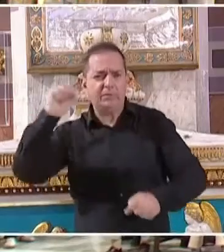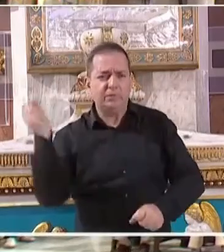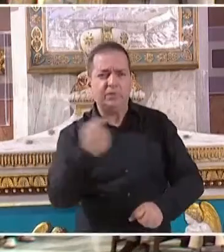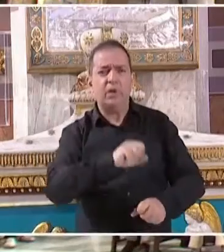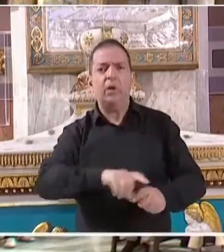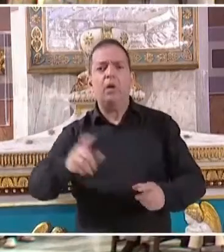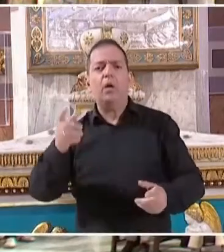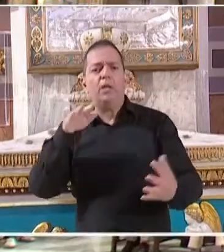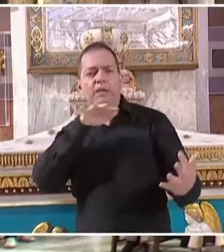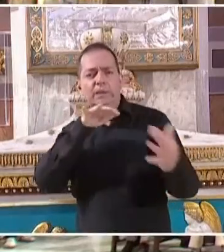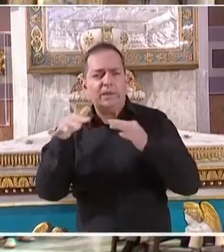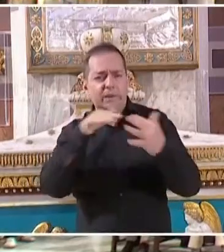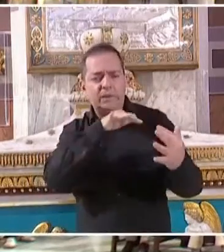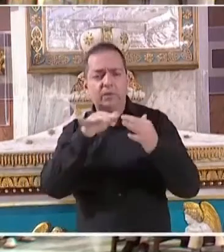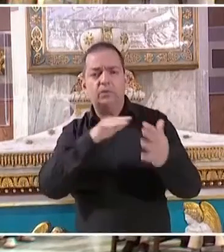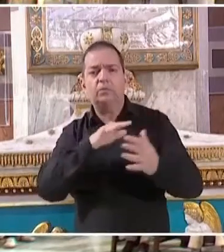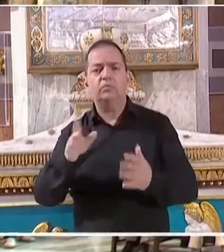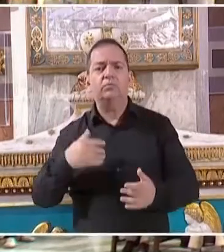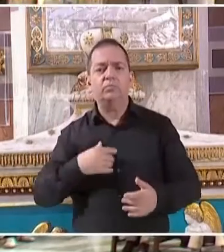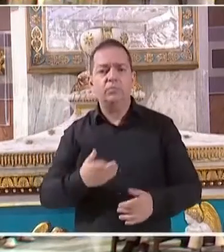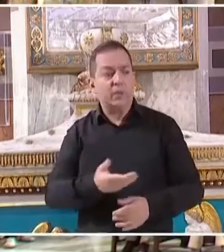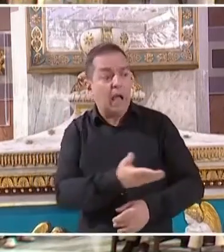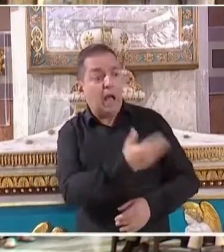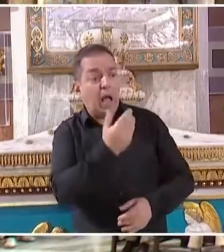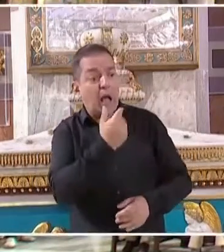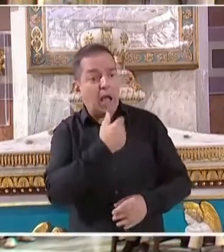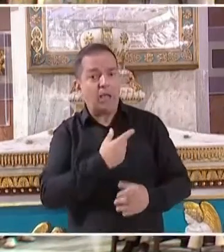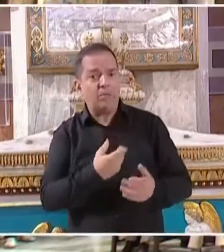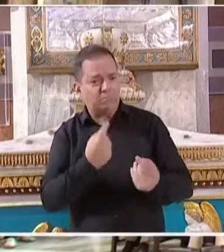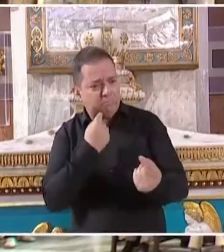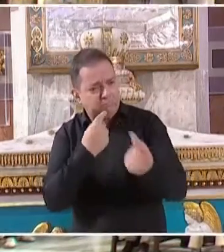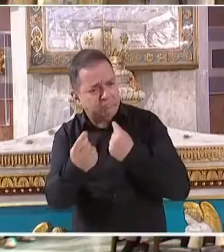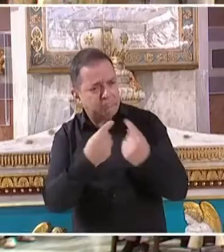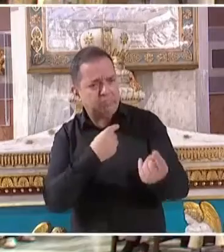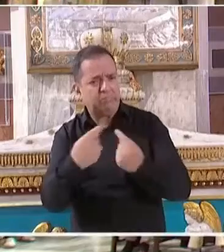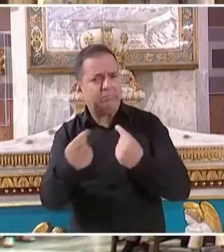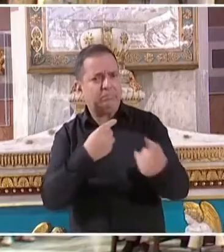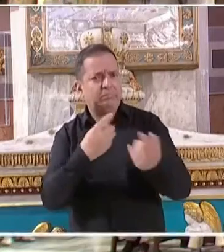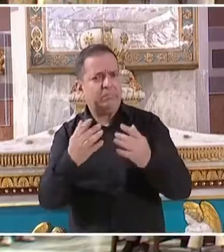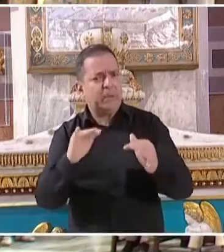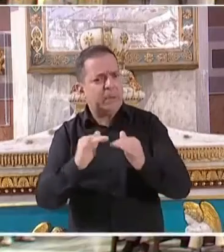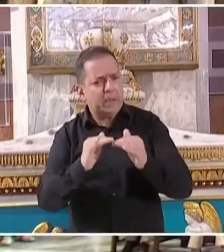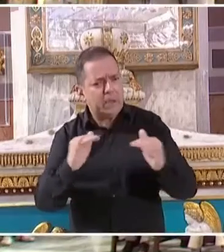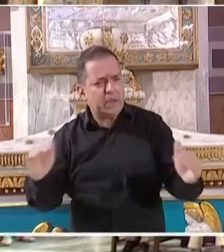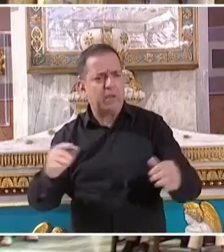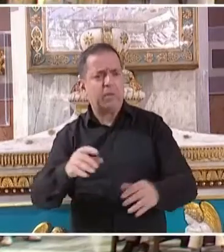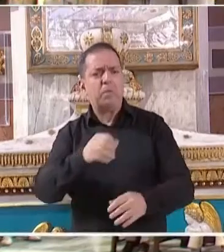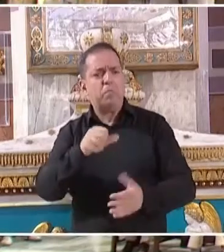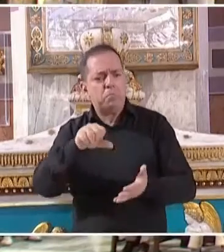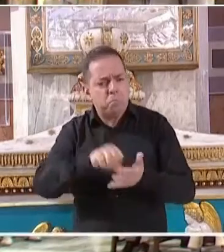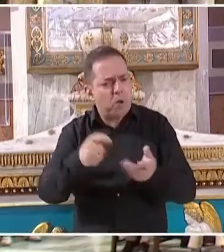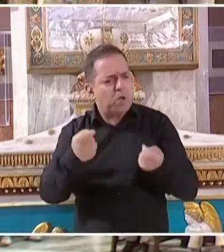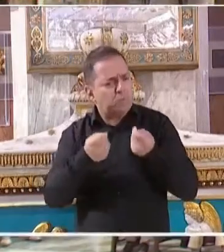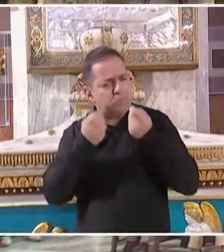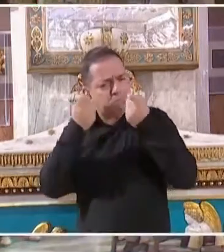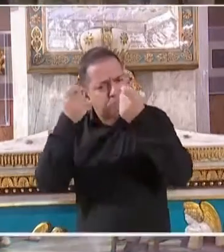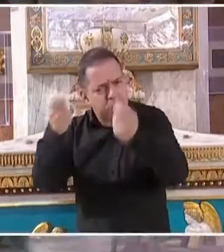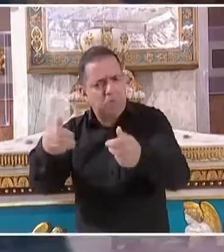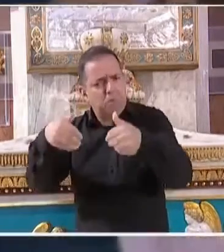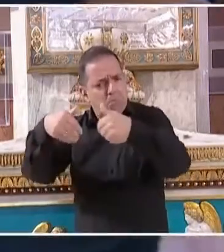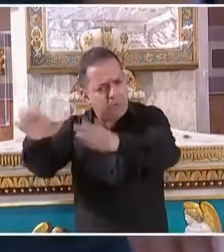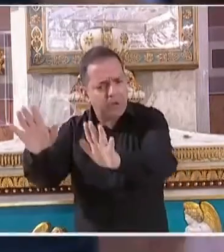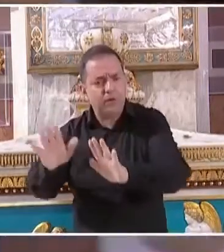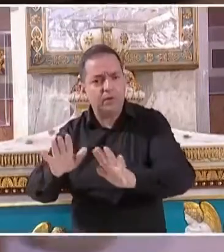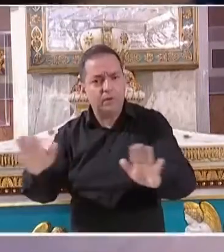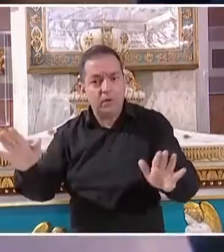και αρνήθηκε την διαπραγμάτευση της ειρηνικής παραδόσεώς της, όταν